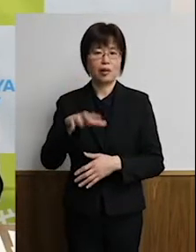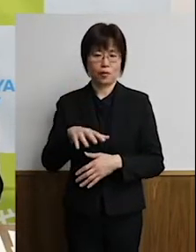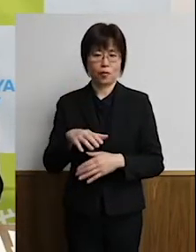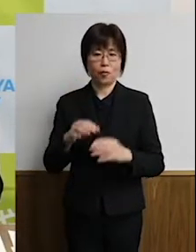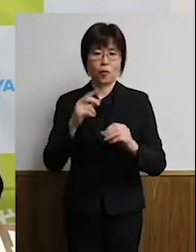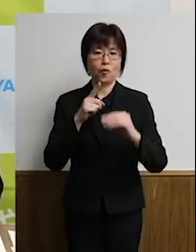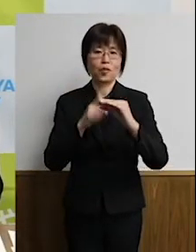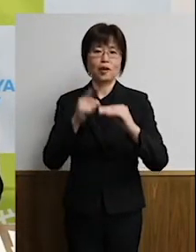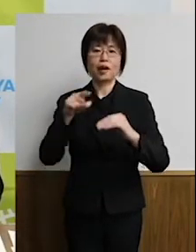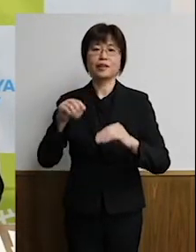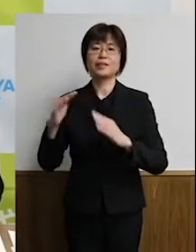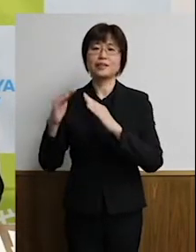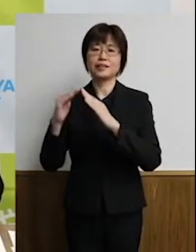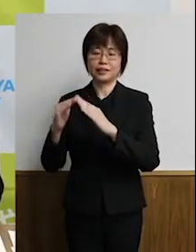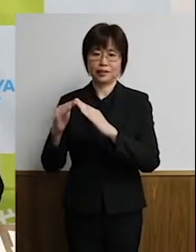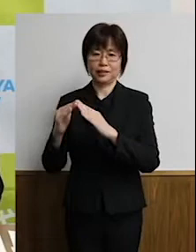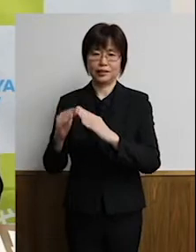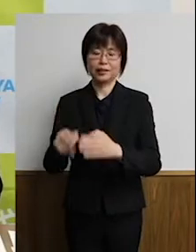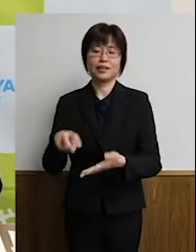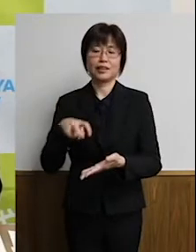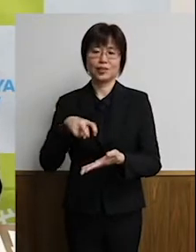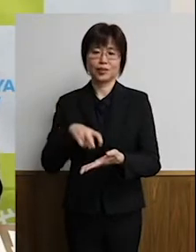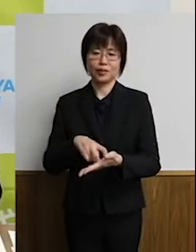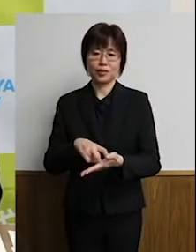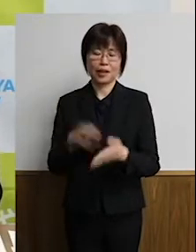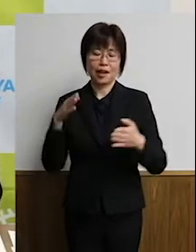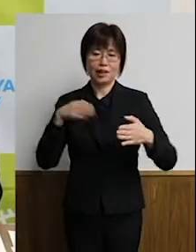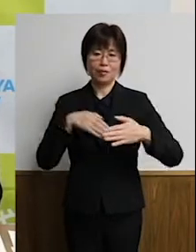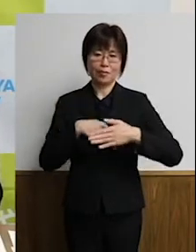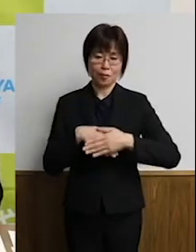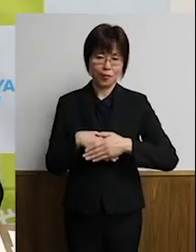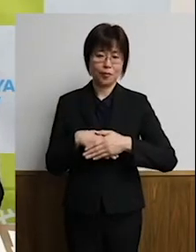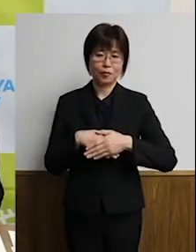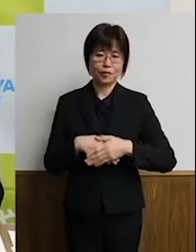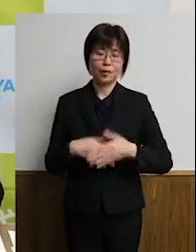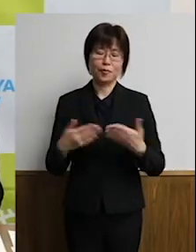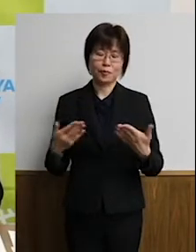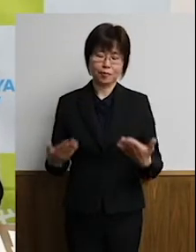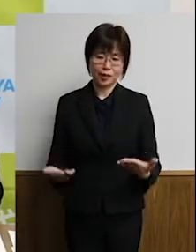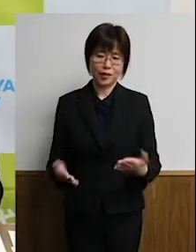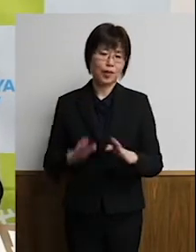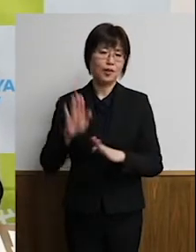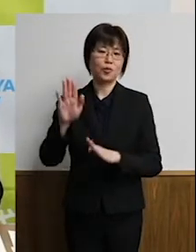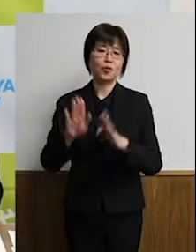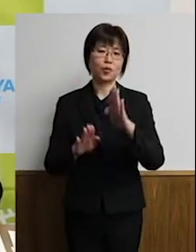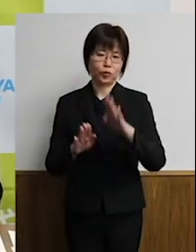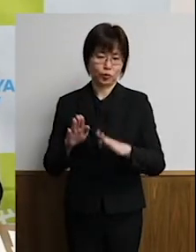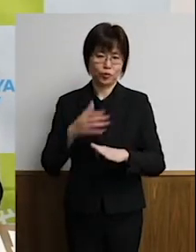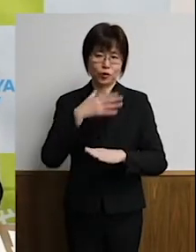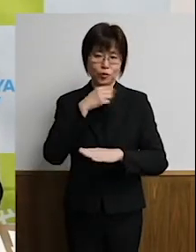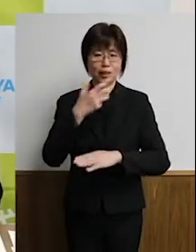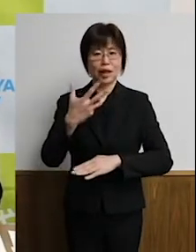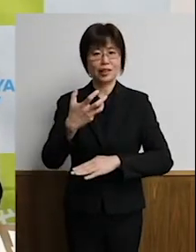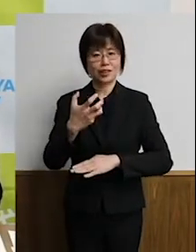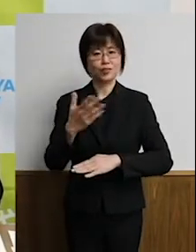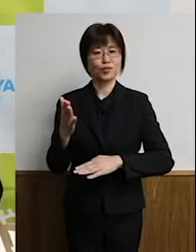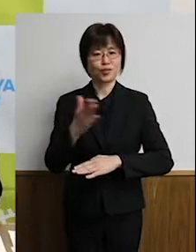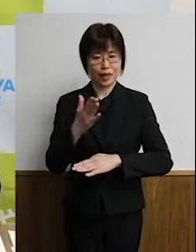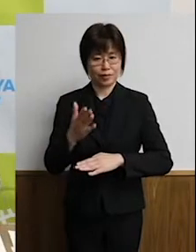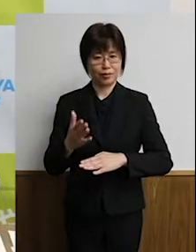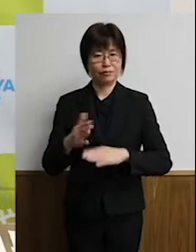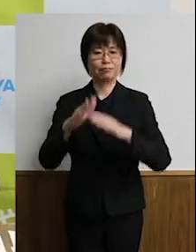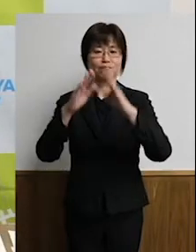した中ん家で座敷に座り、和装でくつろいでいる80歳頃を再現しております